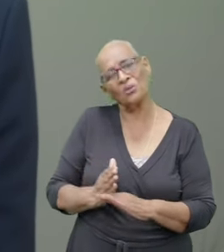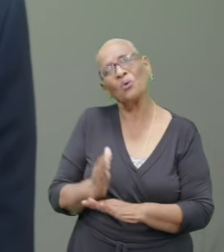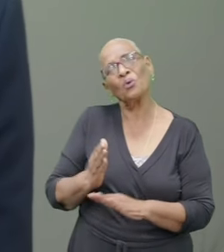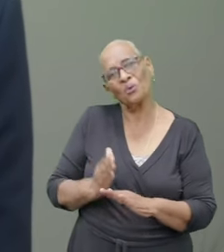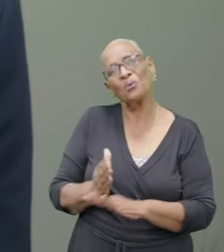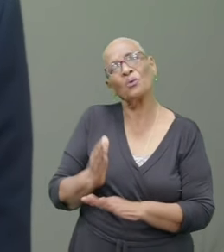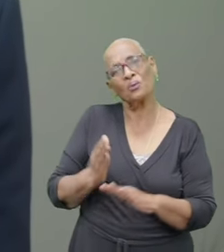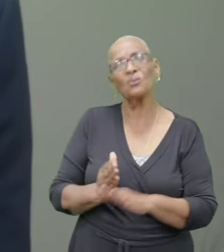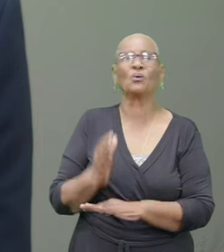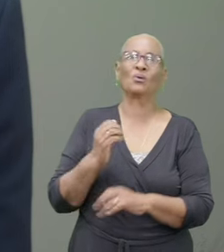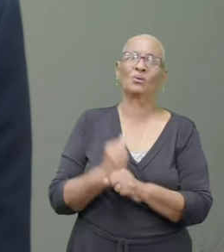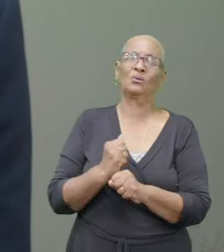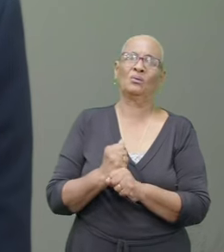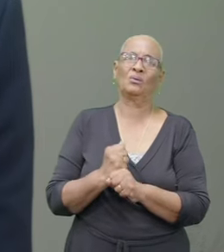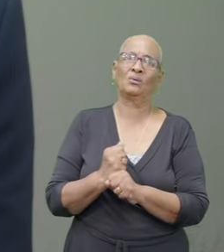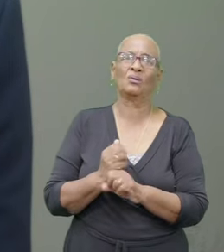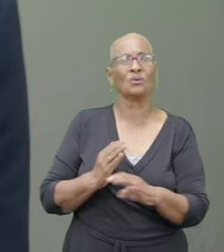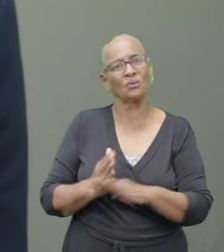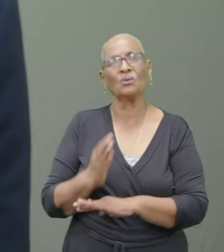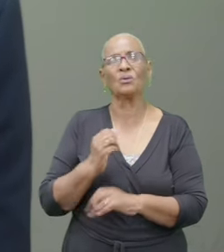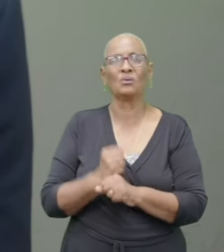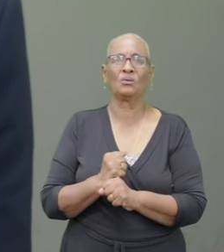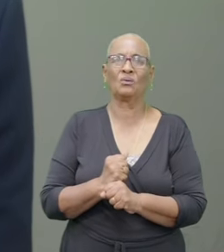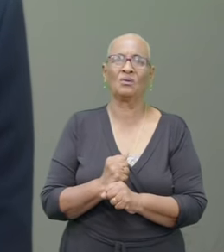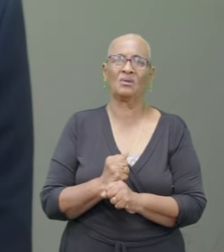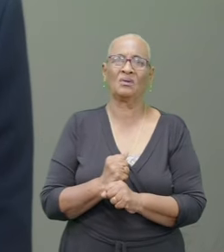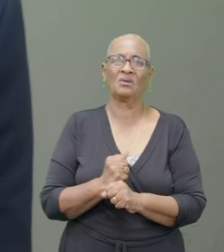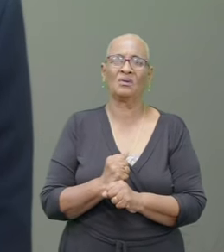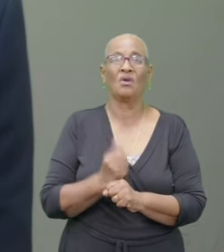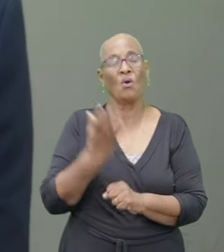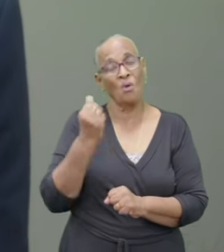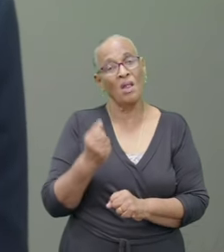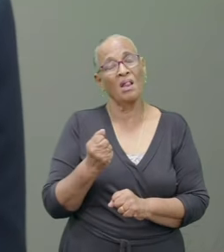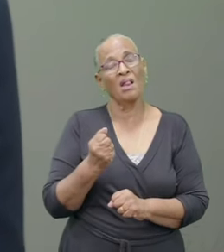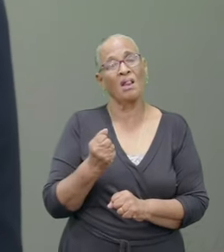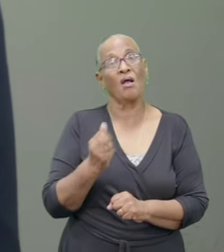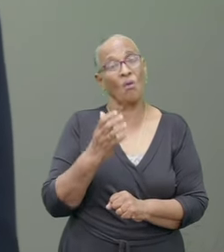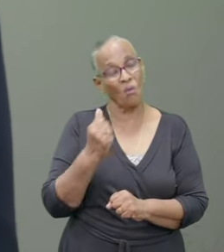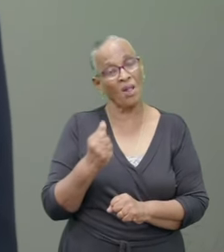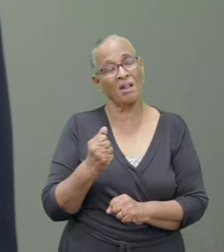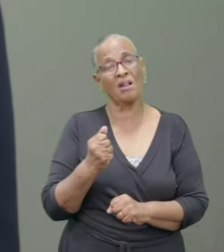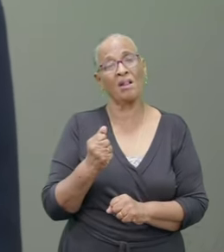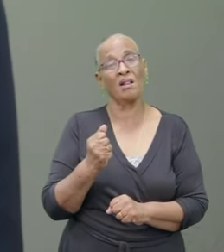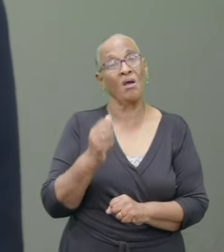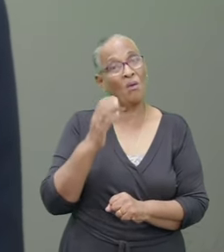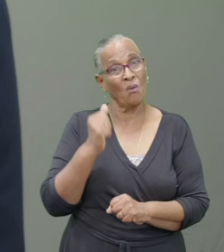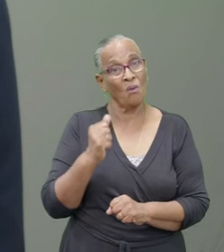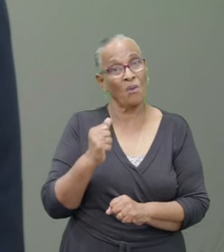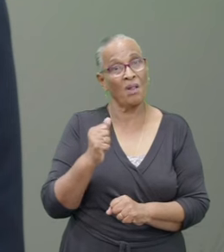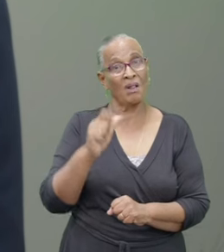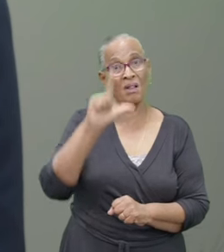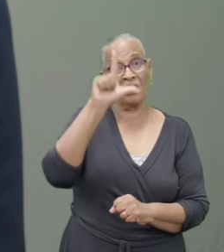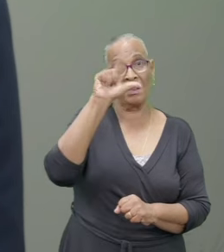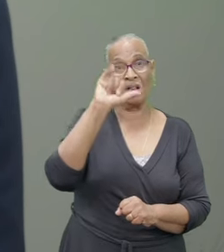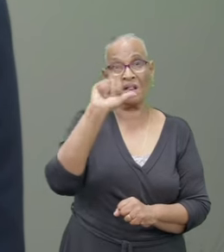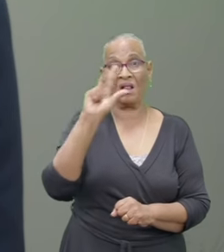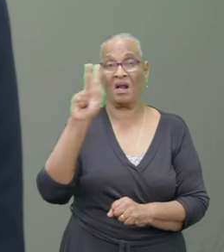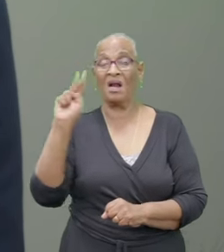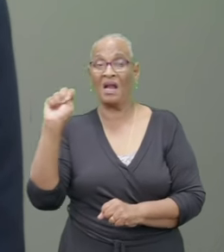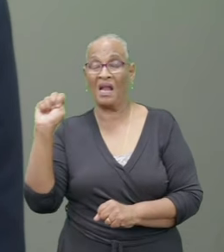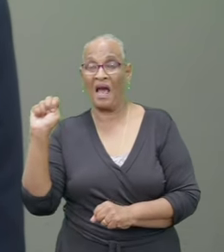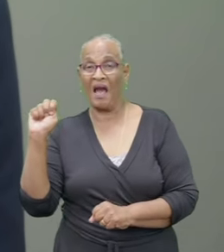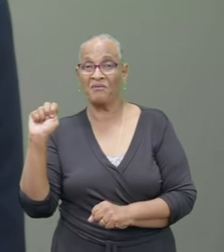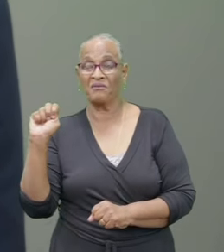wil gelijk, denk ik, als ik vraag aan de mensen van, die de livestream monitoren, om te gaan